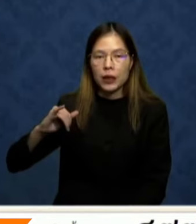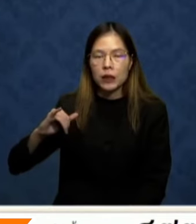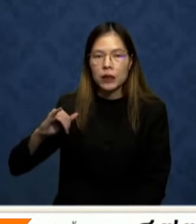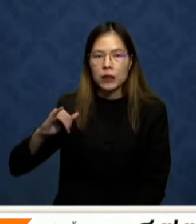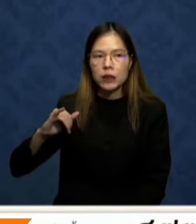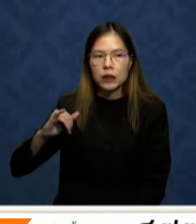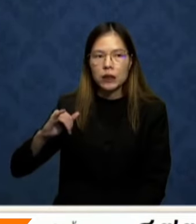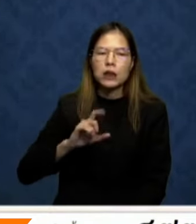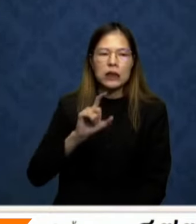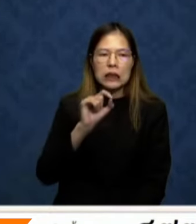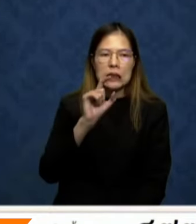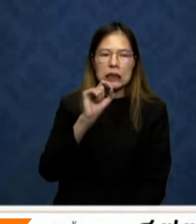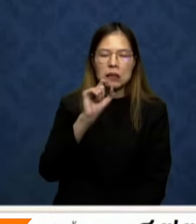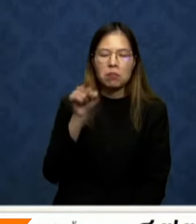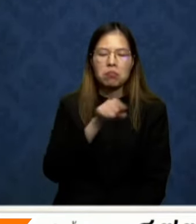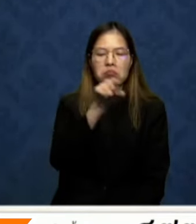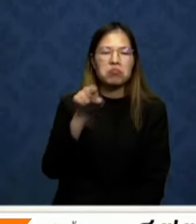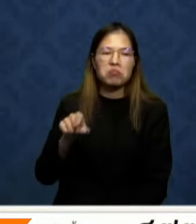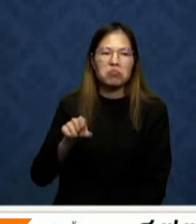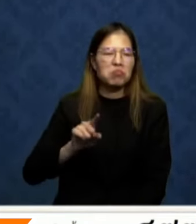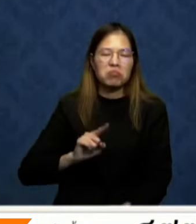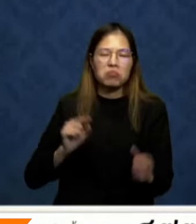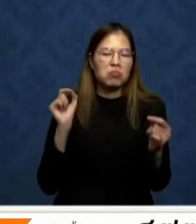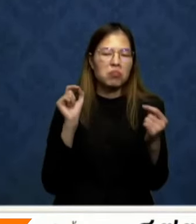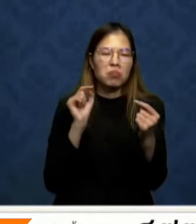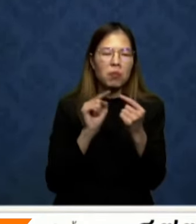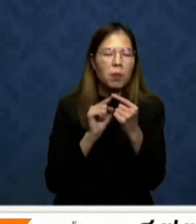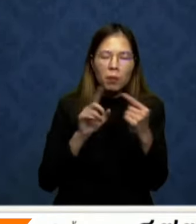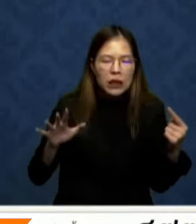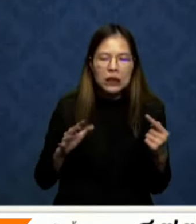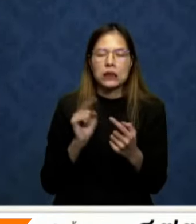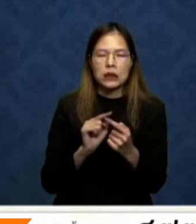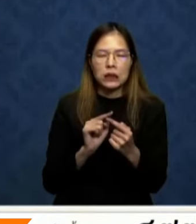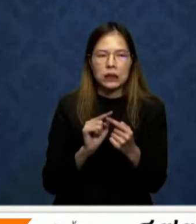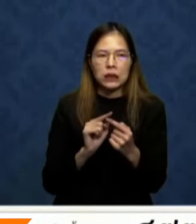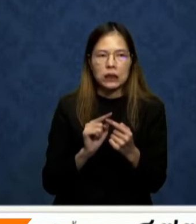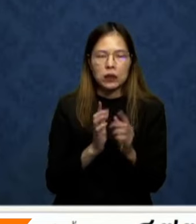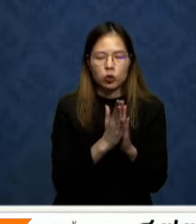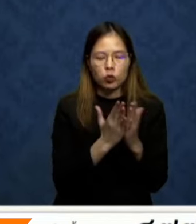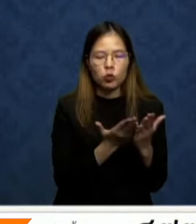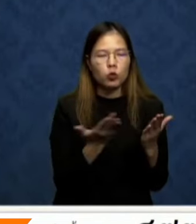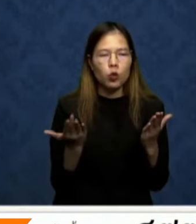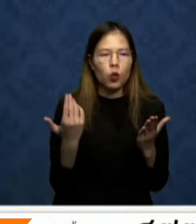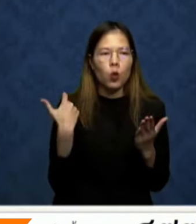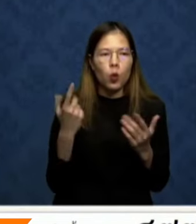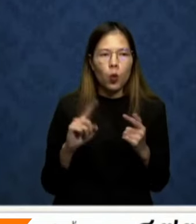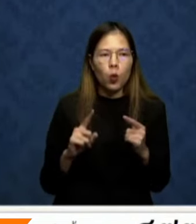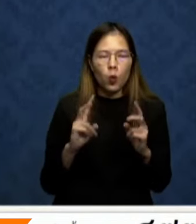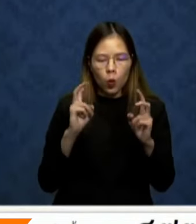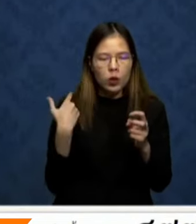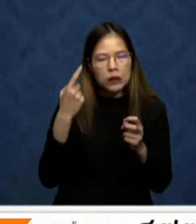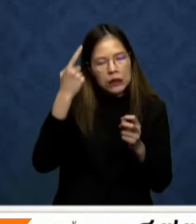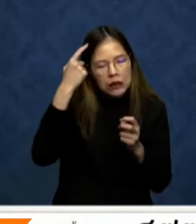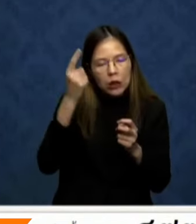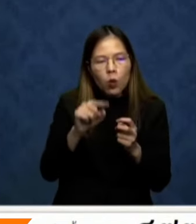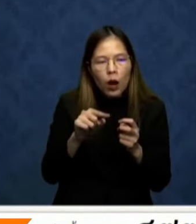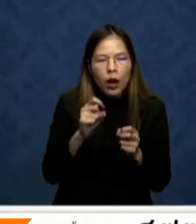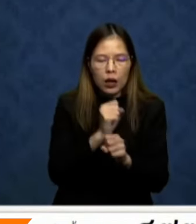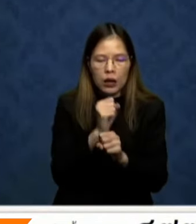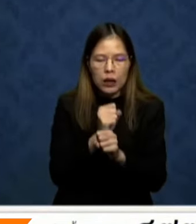ไม่ถึงร้อยละ20ของงบประมาณรายจ่ายประจำปีทั้งสองฉบับรวมกันซึ่งผมว่าเรื่องนี้อาจจะมีคนแชลเลนจ์ว่